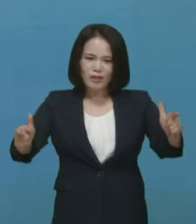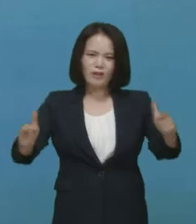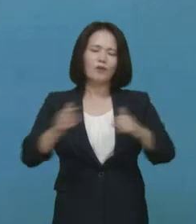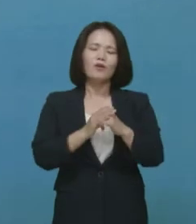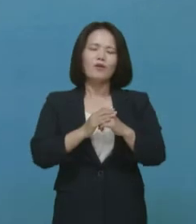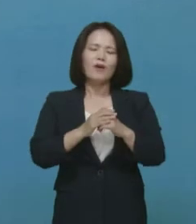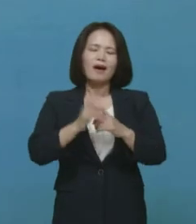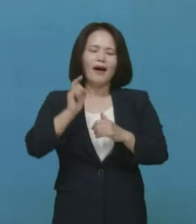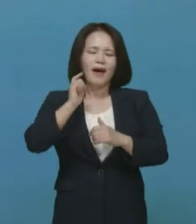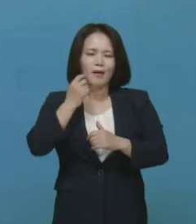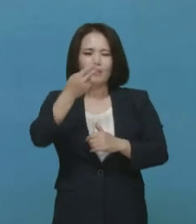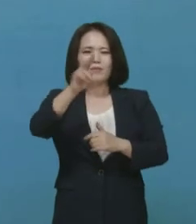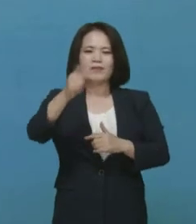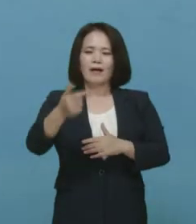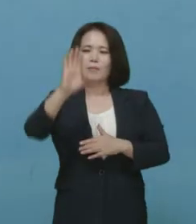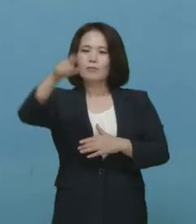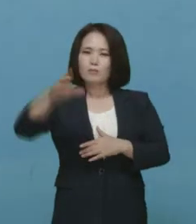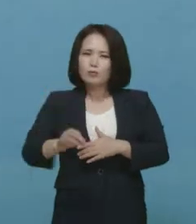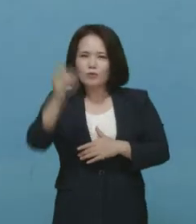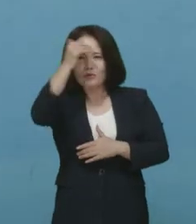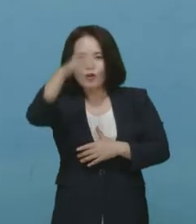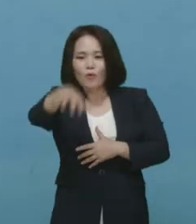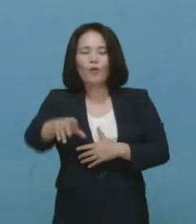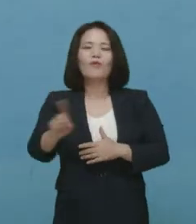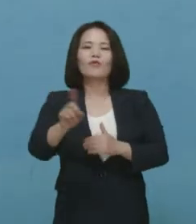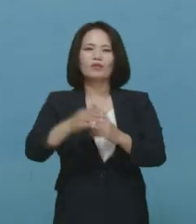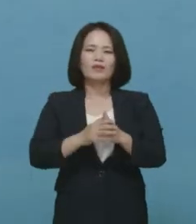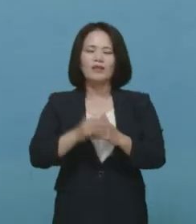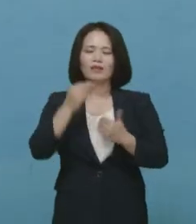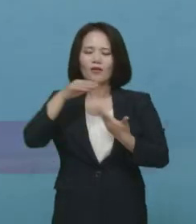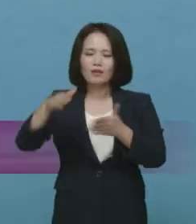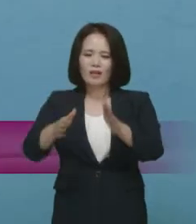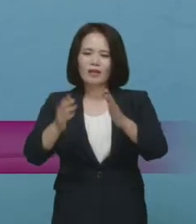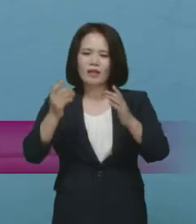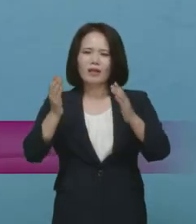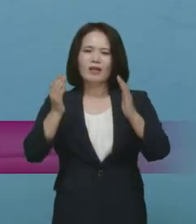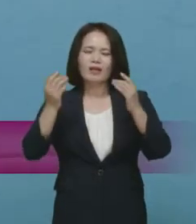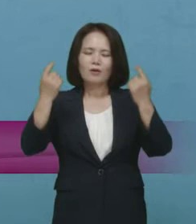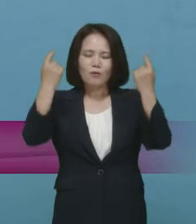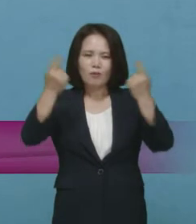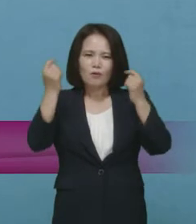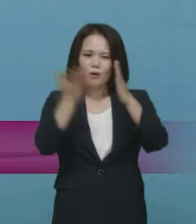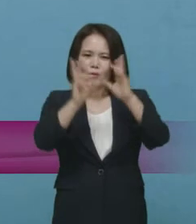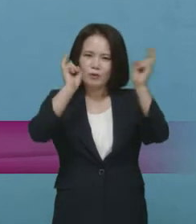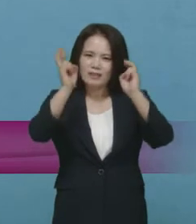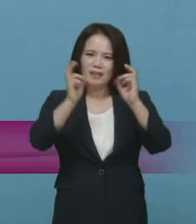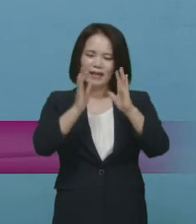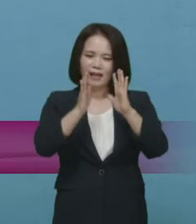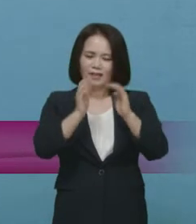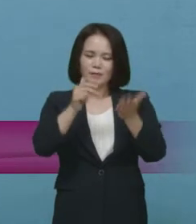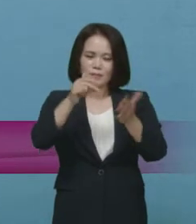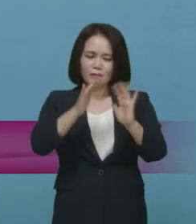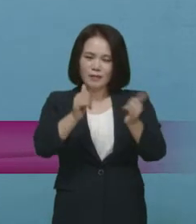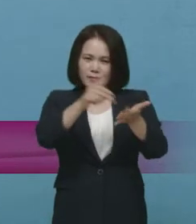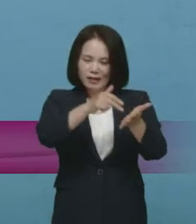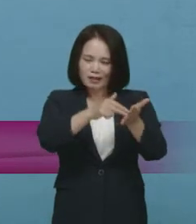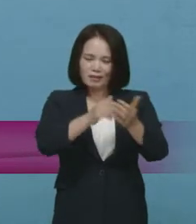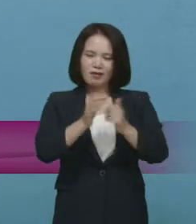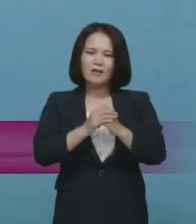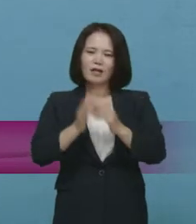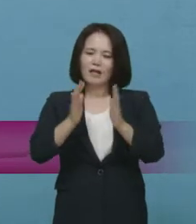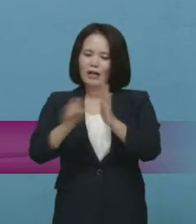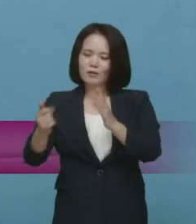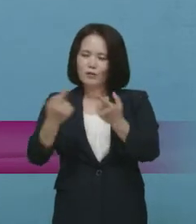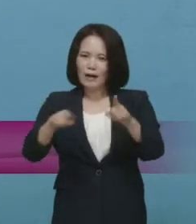단풍 명소 추천 해 주시죠 네 경기관광공사 가족과 함께 산책하면서 단풍을 북 용할 수 있는 것을